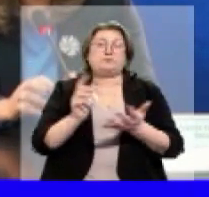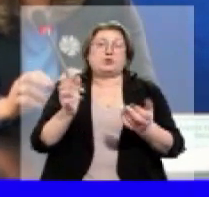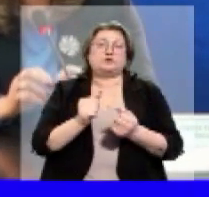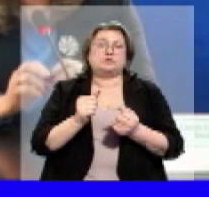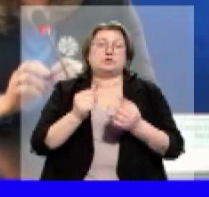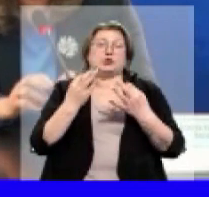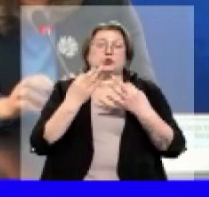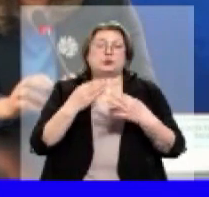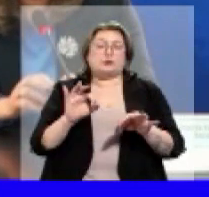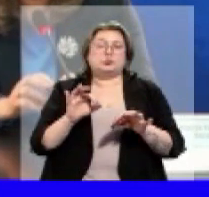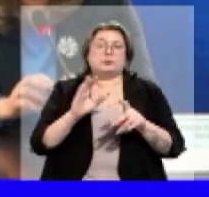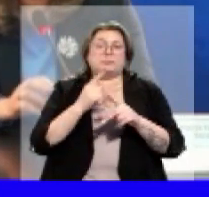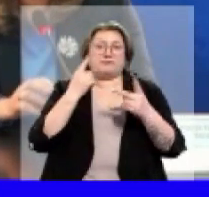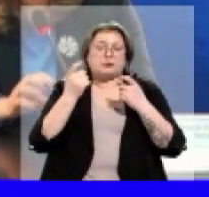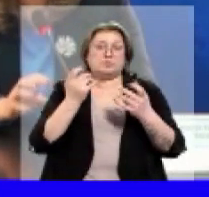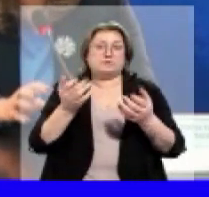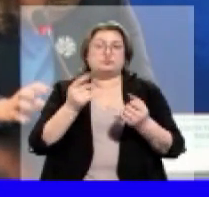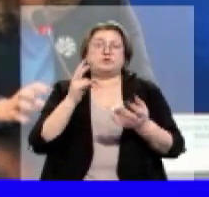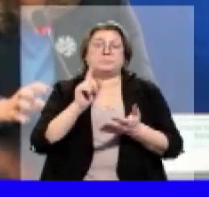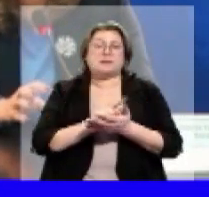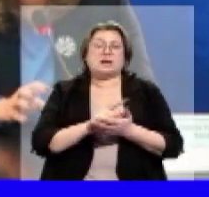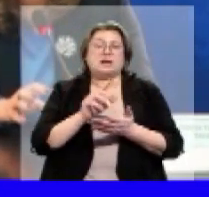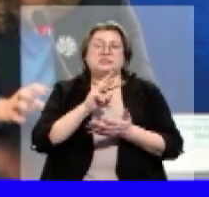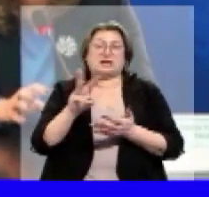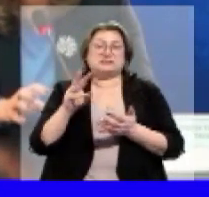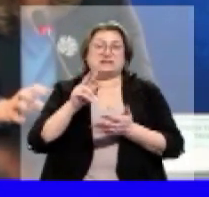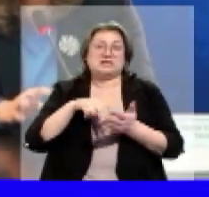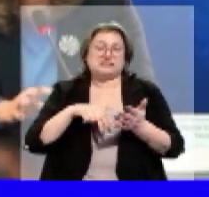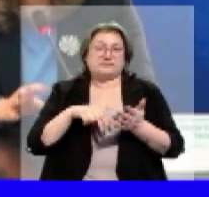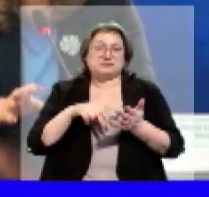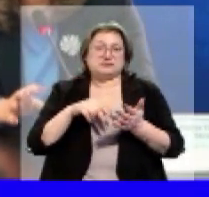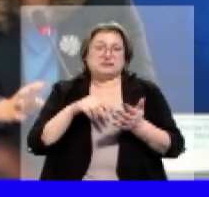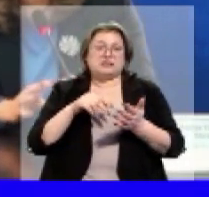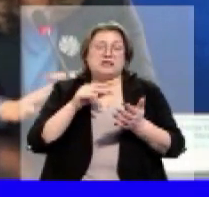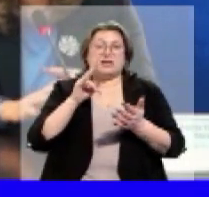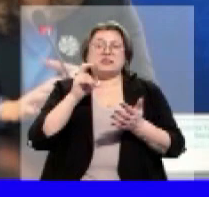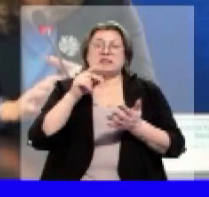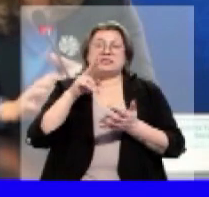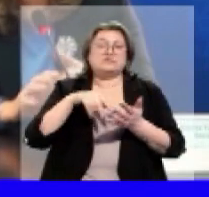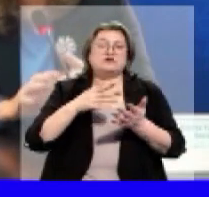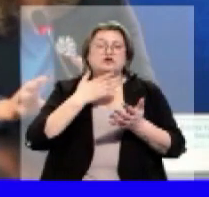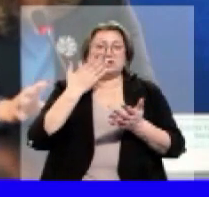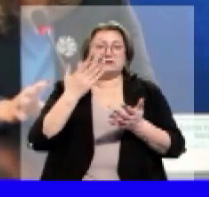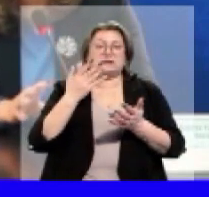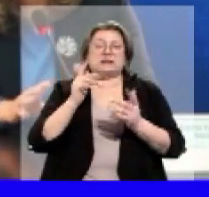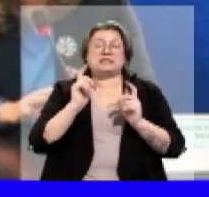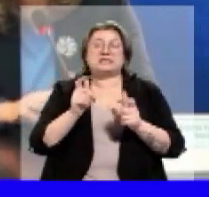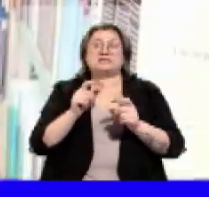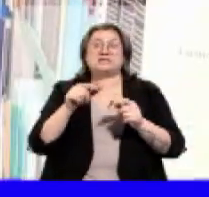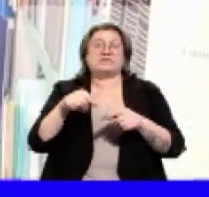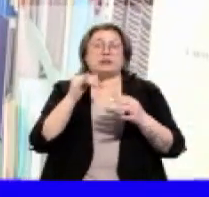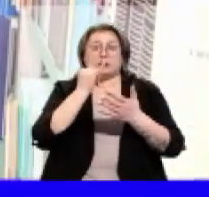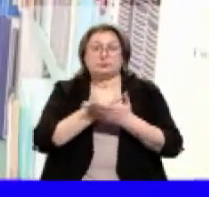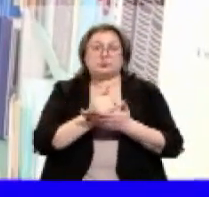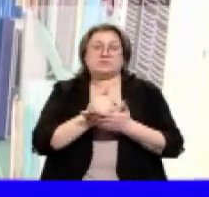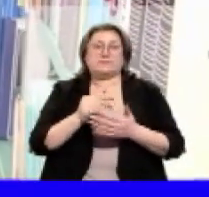получить доступ, эту информацию получить, нужно обязательно на нашем сайте зарегистрироваться. Незарегистрированные читатели к тестированию не допускаются.